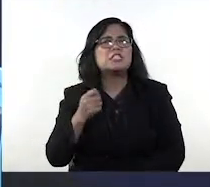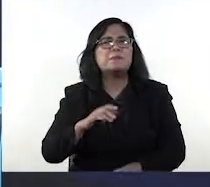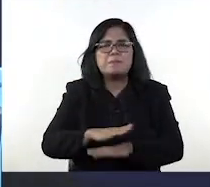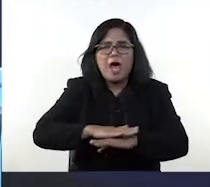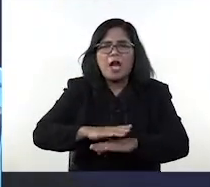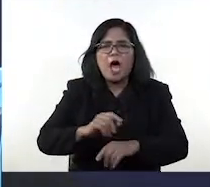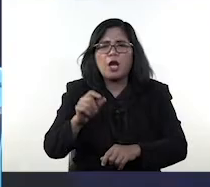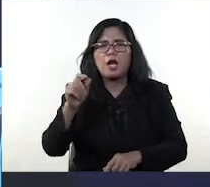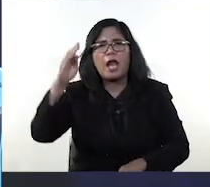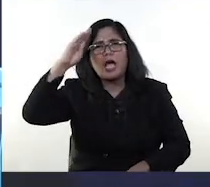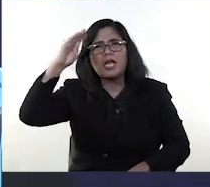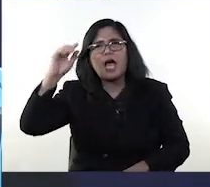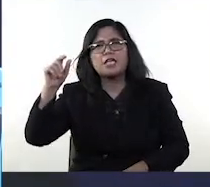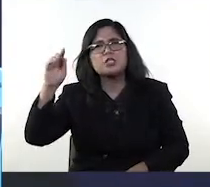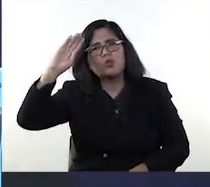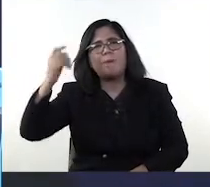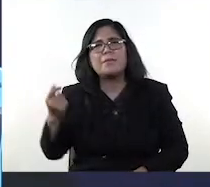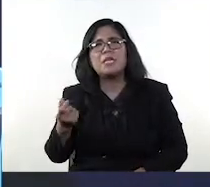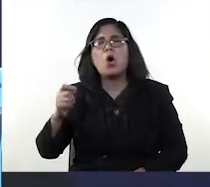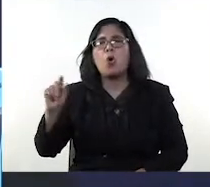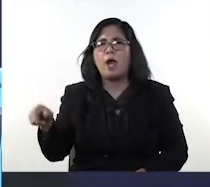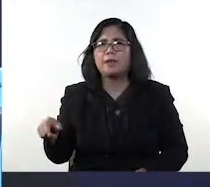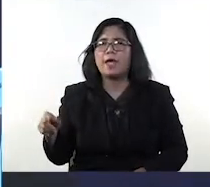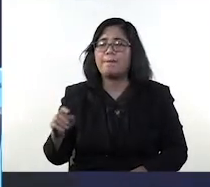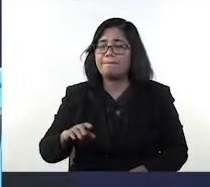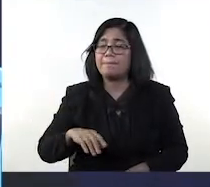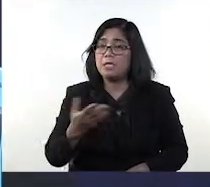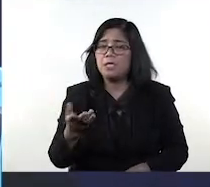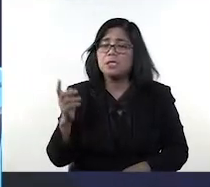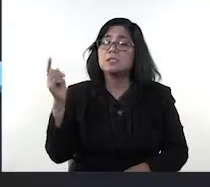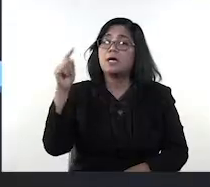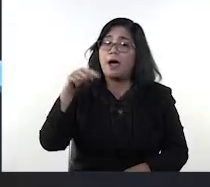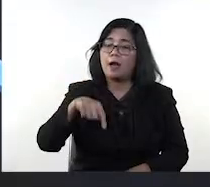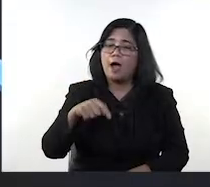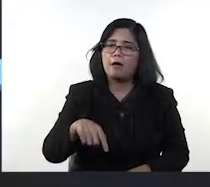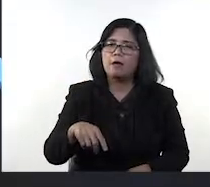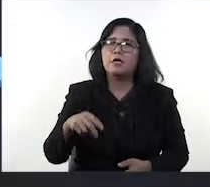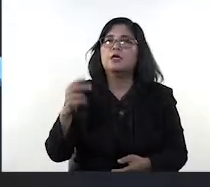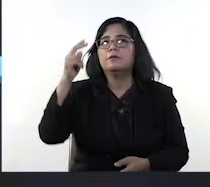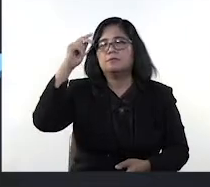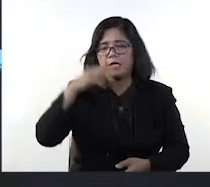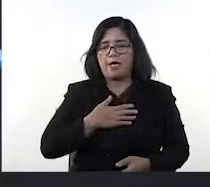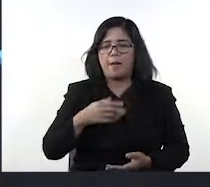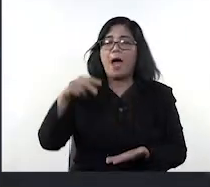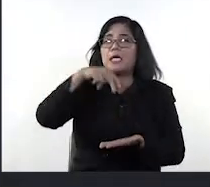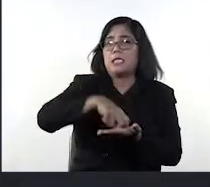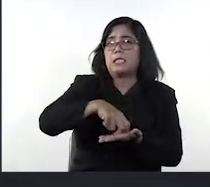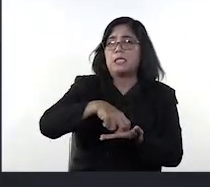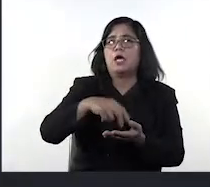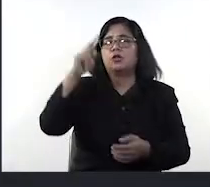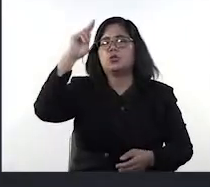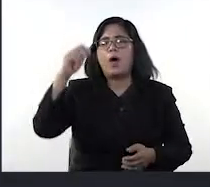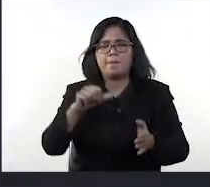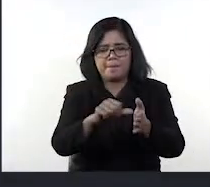orang-orang Hai tapi sekarang saya bangkit dan saya perbaiki hidup saya dan Tuhan menyertai saya itu hidup Kristen